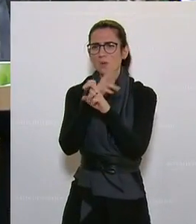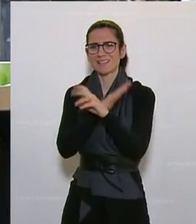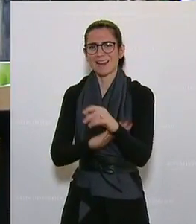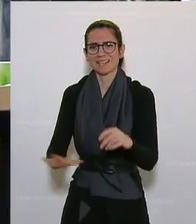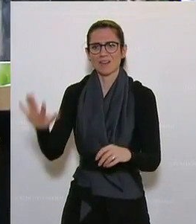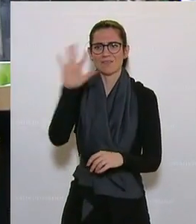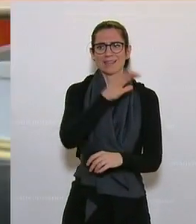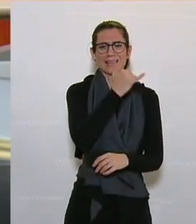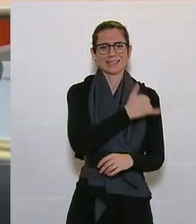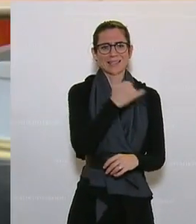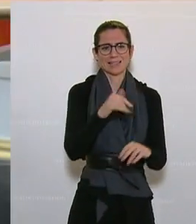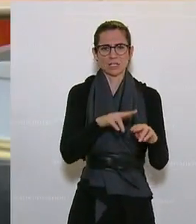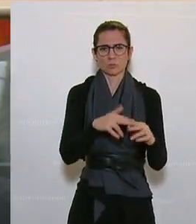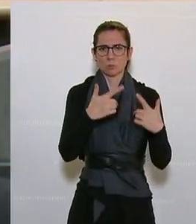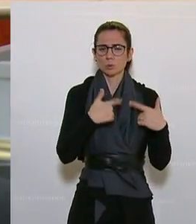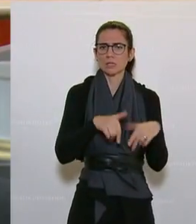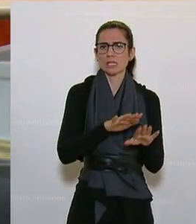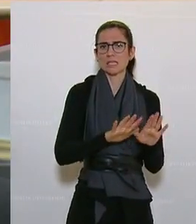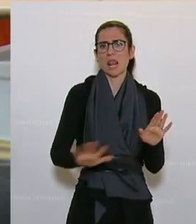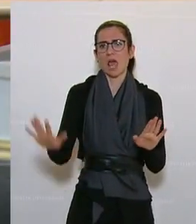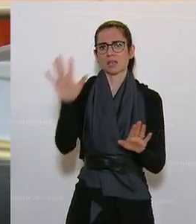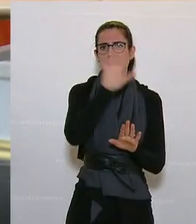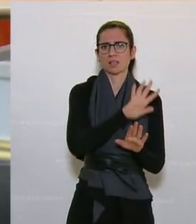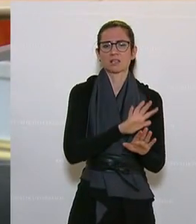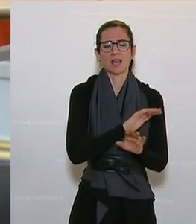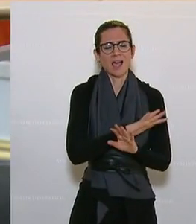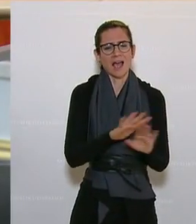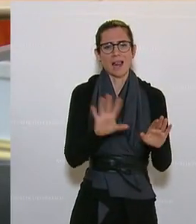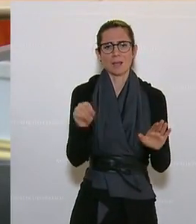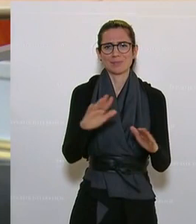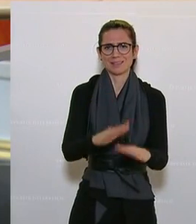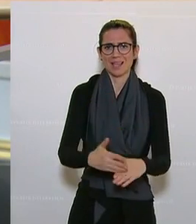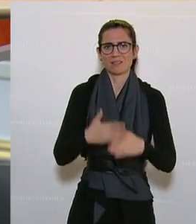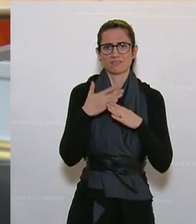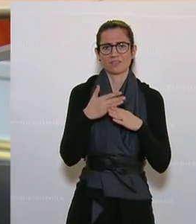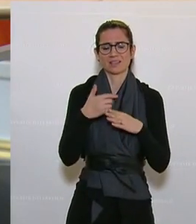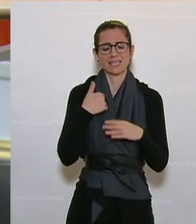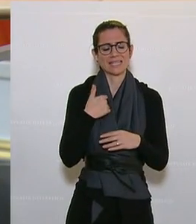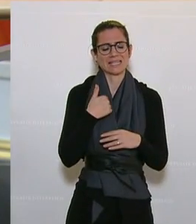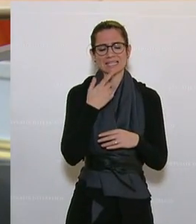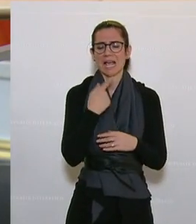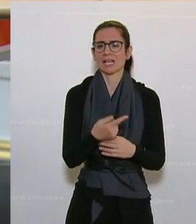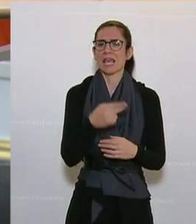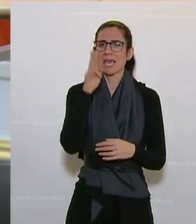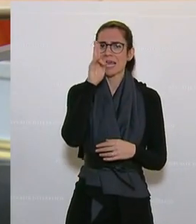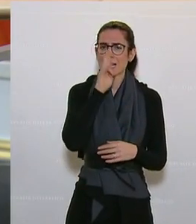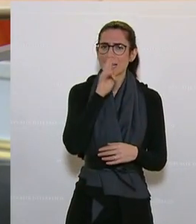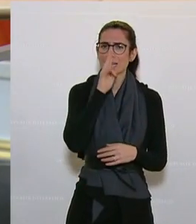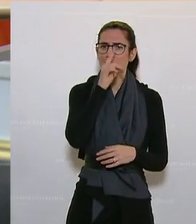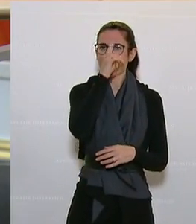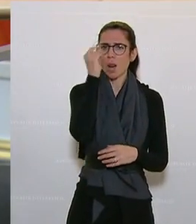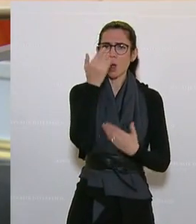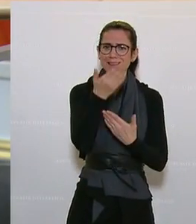in jedem Bundesland hier helfen. Und ich schließe natürlich mich auch an diesen Appell an, zu sagen, bitteschön, Menschen, liebe Leute, die ihr